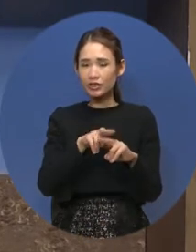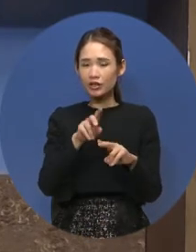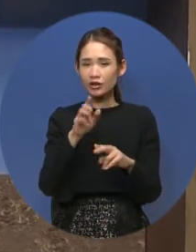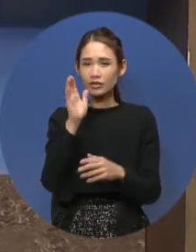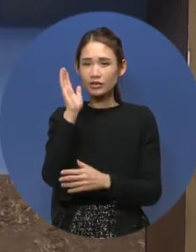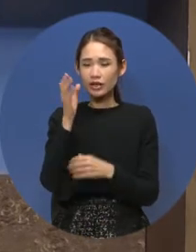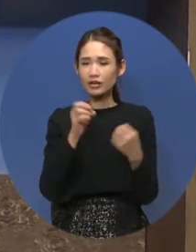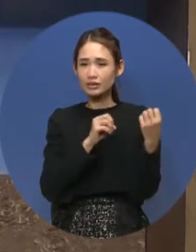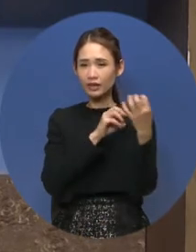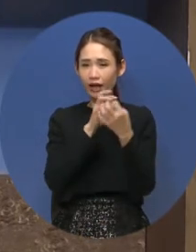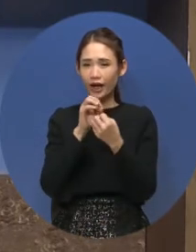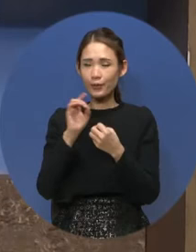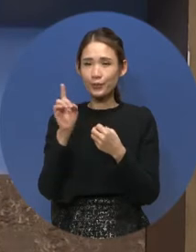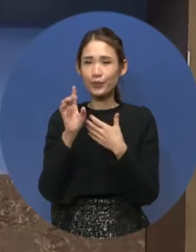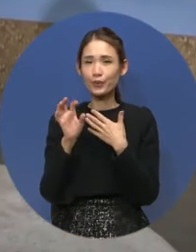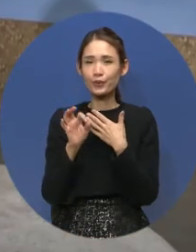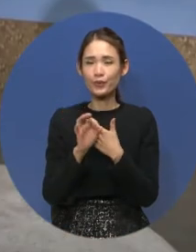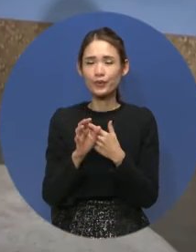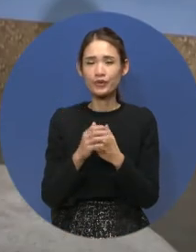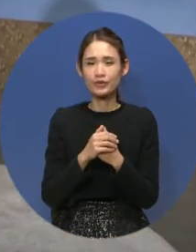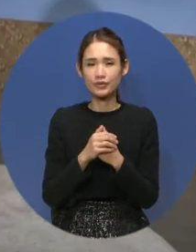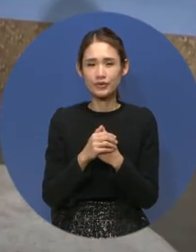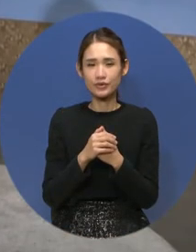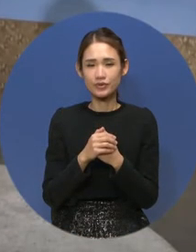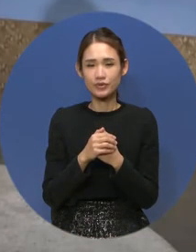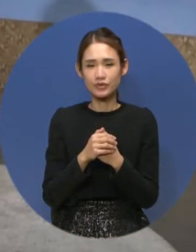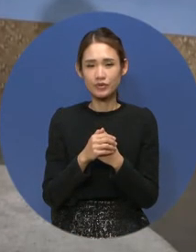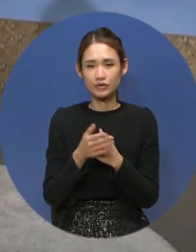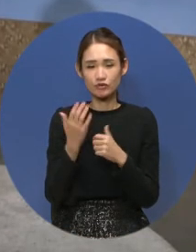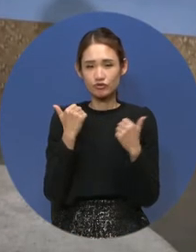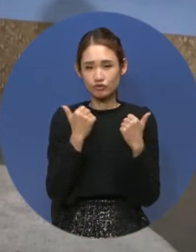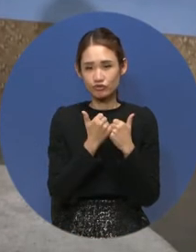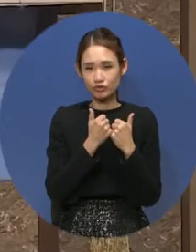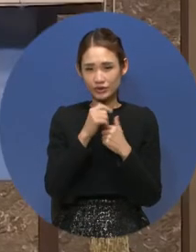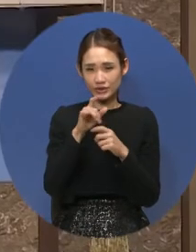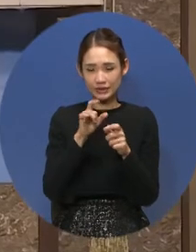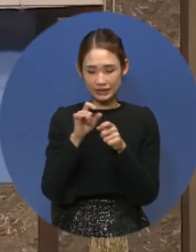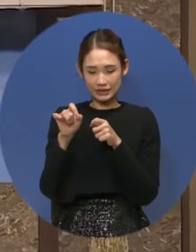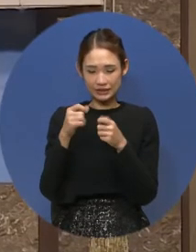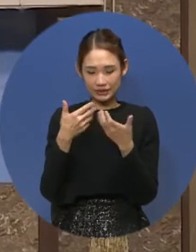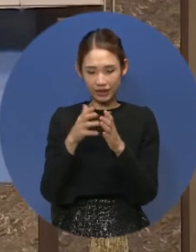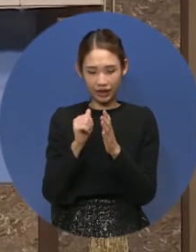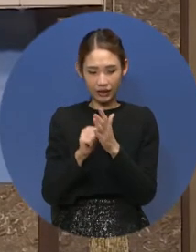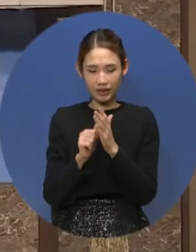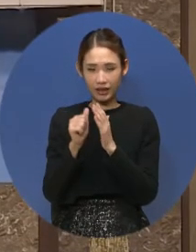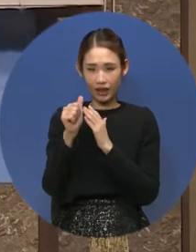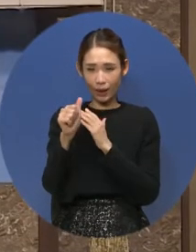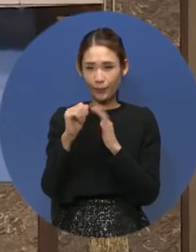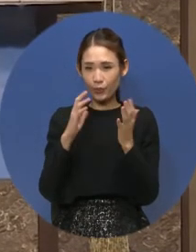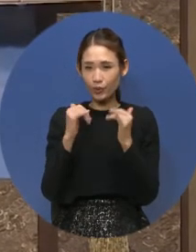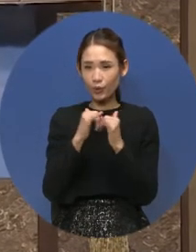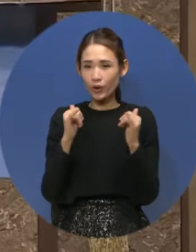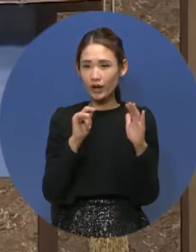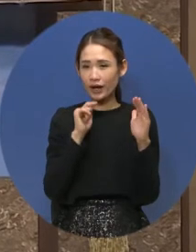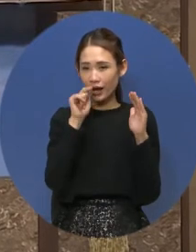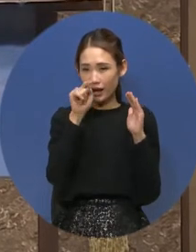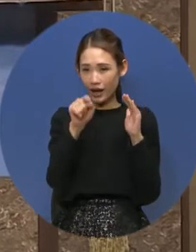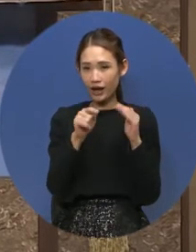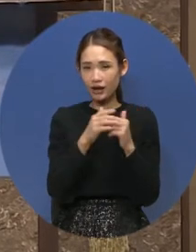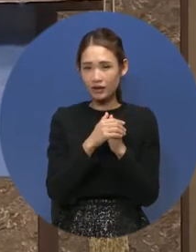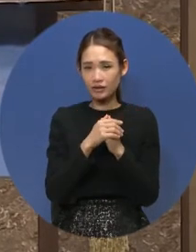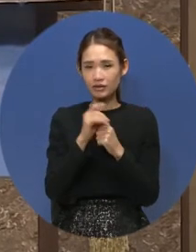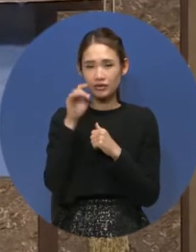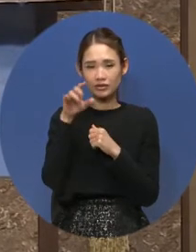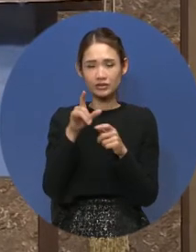어떤 이야기들이 좀 나뉘어졌나요? 지난번에 국회에서 이제 지자체 대표로 토론자로 나가서 네.